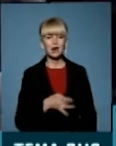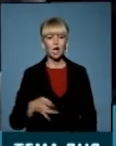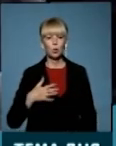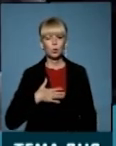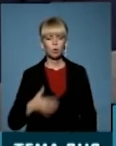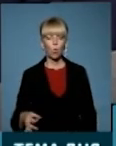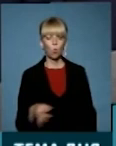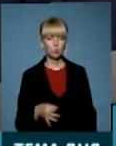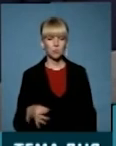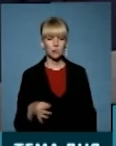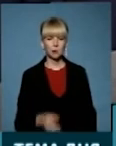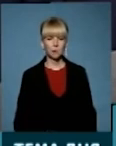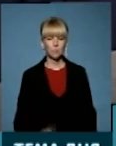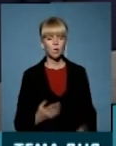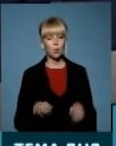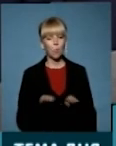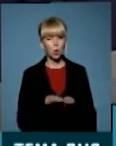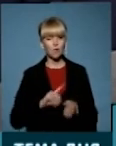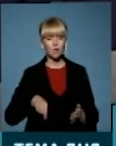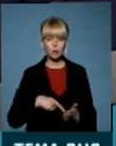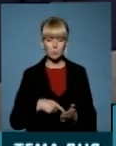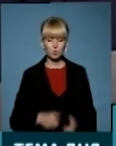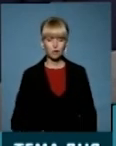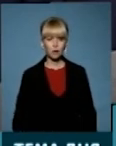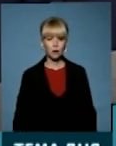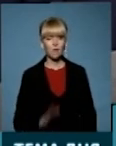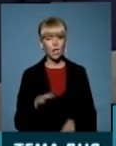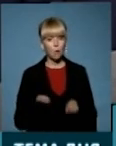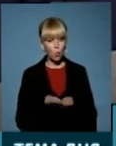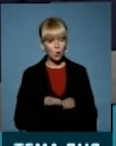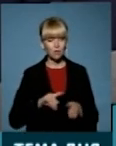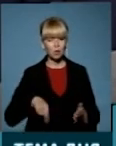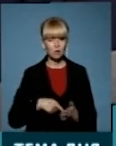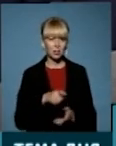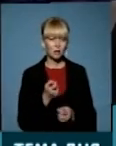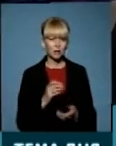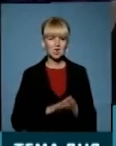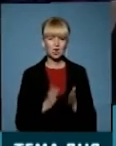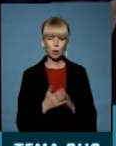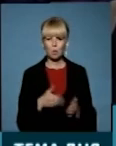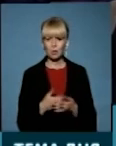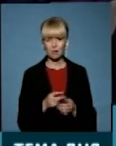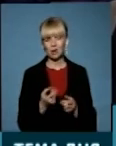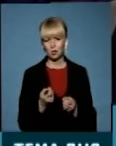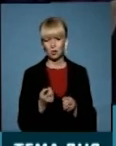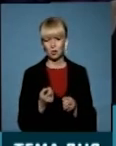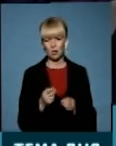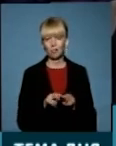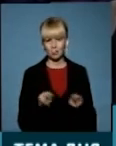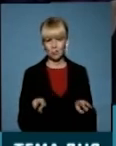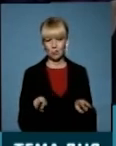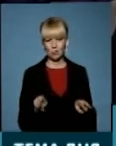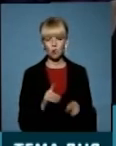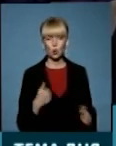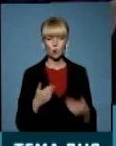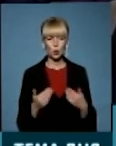нашої області? Тобто, якщо в порівнянні з містом? В порівнянні з містом, там ситуація приблизно така ж сама,